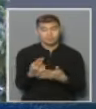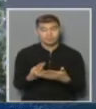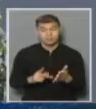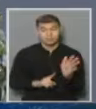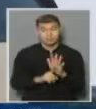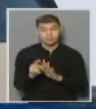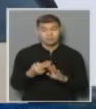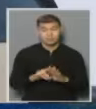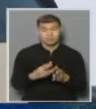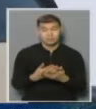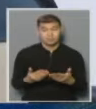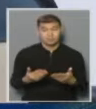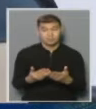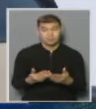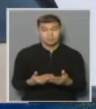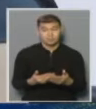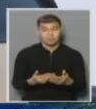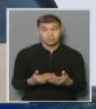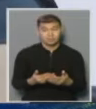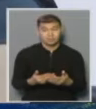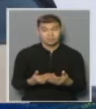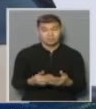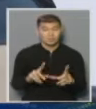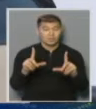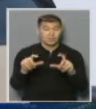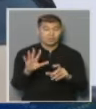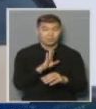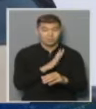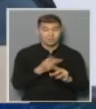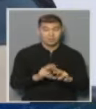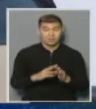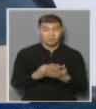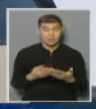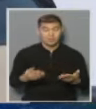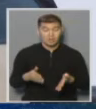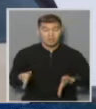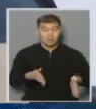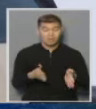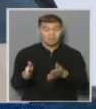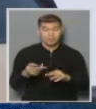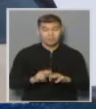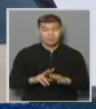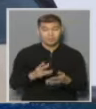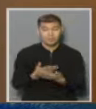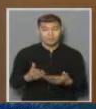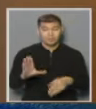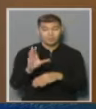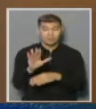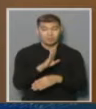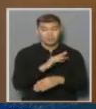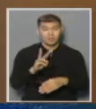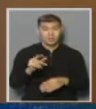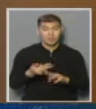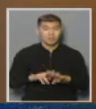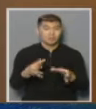салдырды. Үшінші турда бұлар жаңа фотоға түсу болды. Лимузин мен Краснодарушкіде суретке түсті. Мәриям